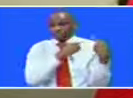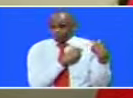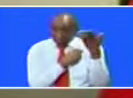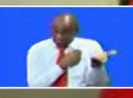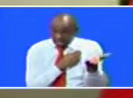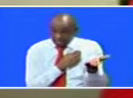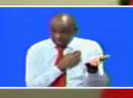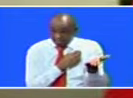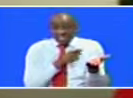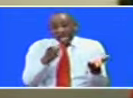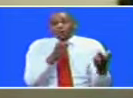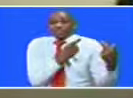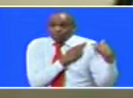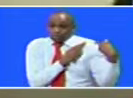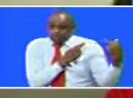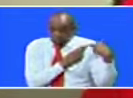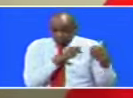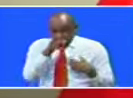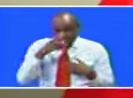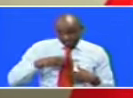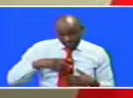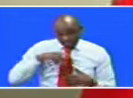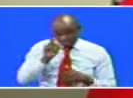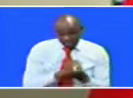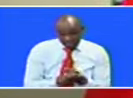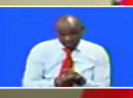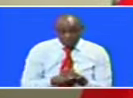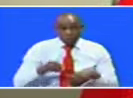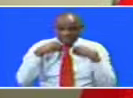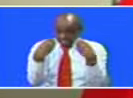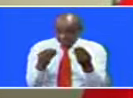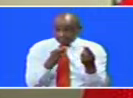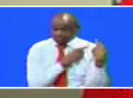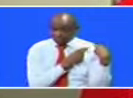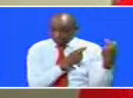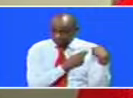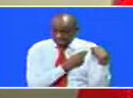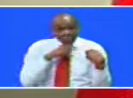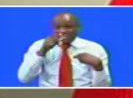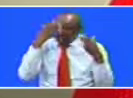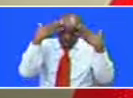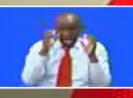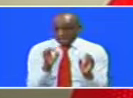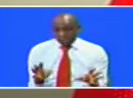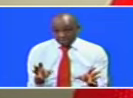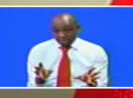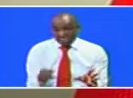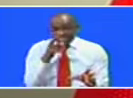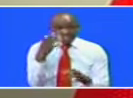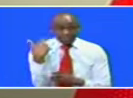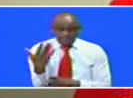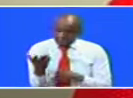kwamba sasa ni jukumu la labda wale maafisa ambao walikuwa wamepatiwa, manake yeye hakuwa na habari yoyote, manake vile